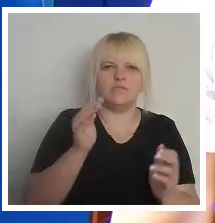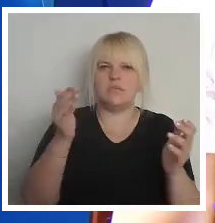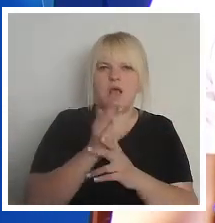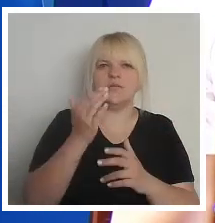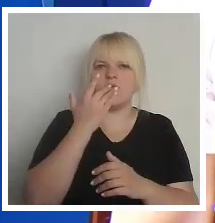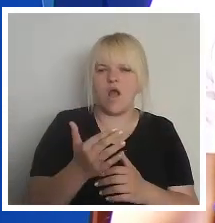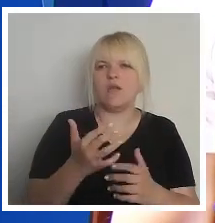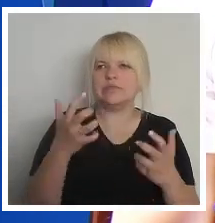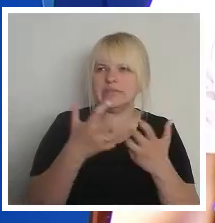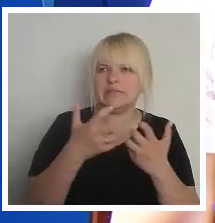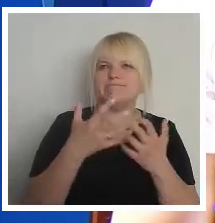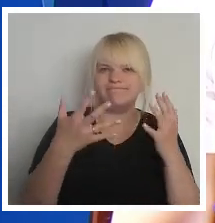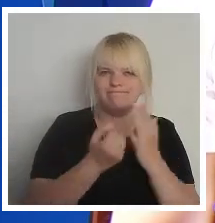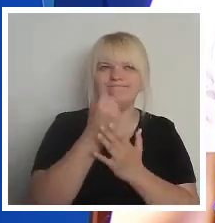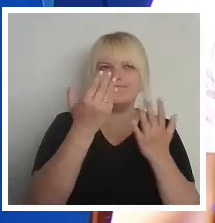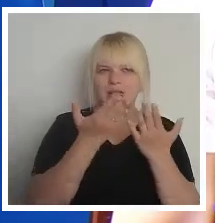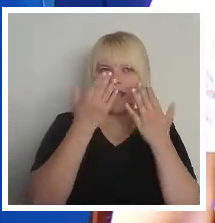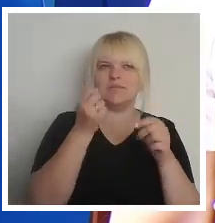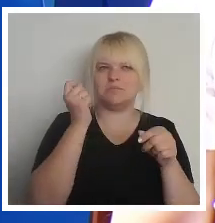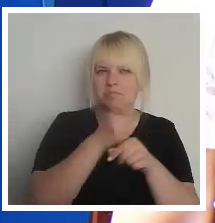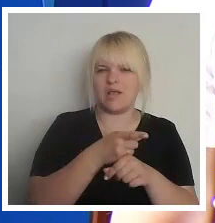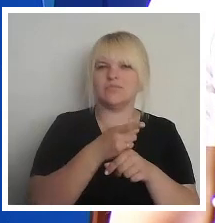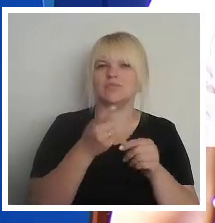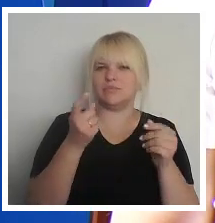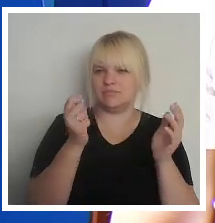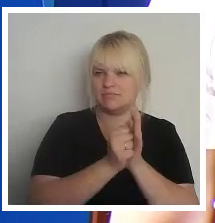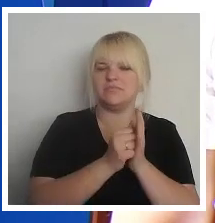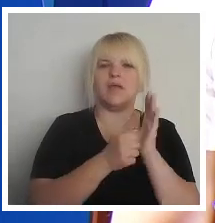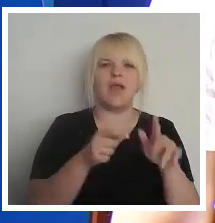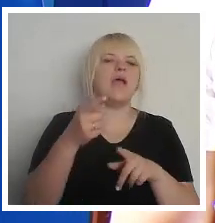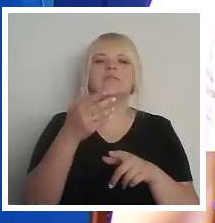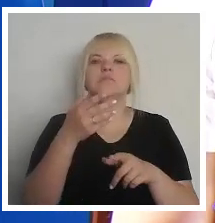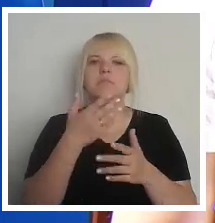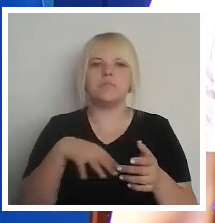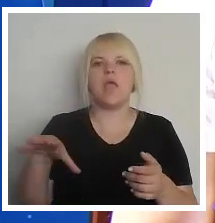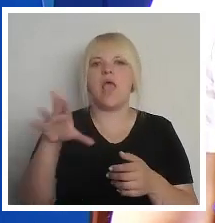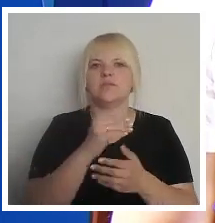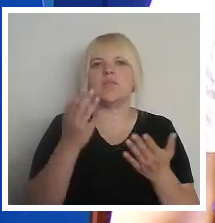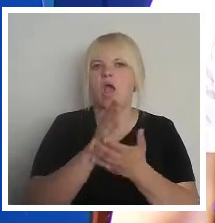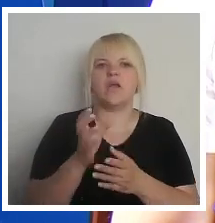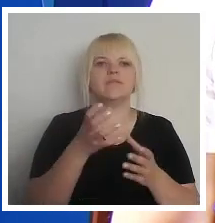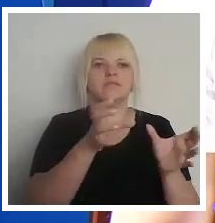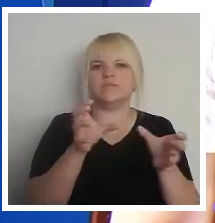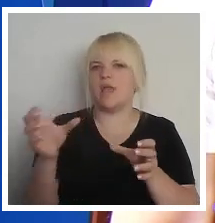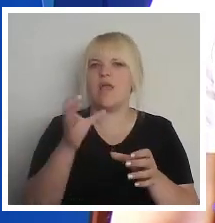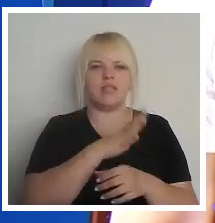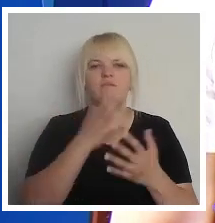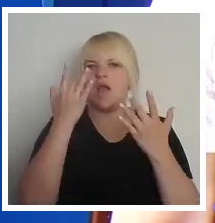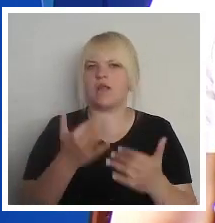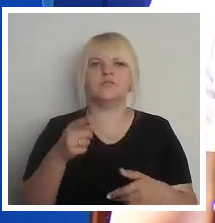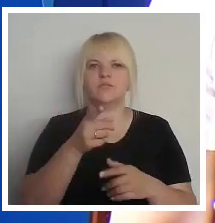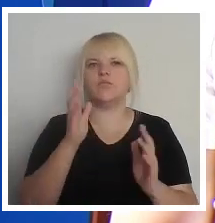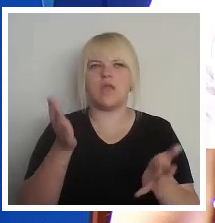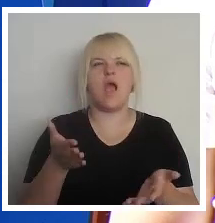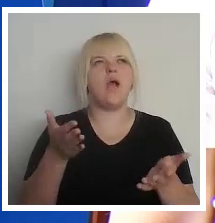milzīgs izaicinājums. Un tā nav problēma, ko jebkurš no mums atsevišķu šīs skatuves varam, mēs nevaram viņu atrisināt. Tur ir jābūt kaut kādai, nu,